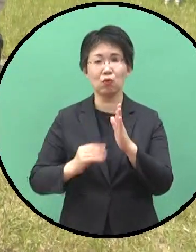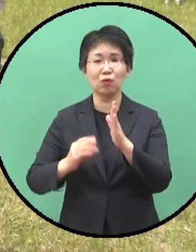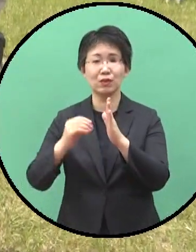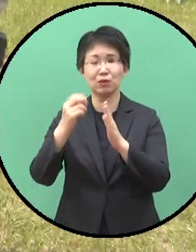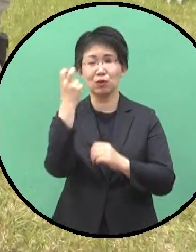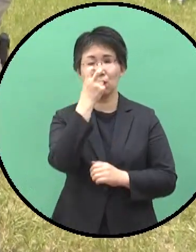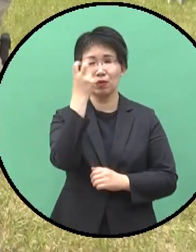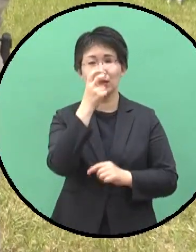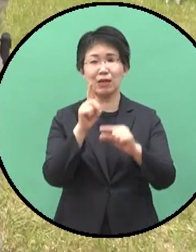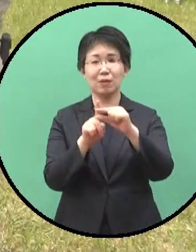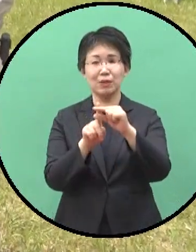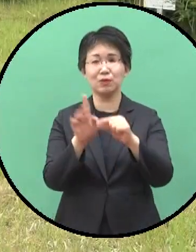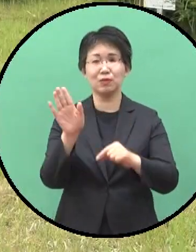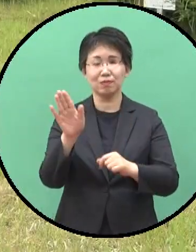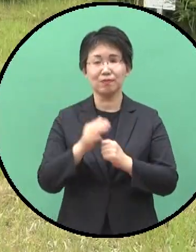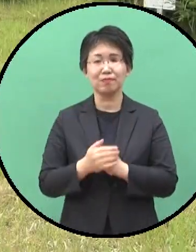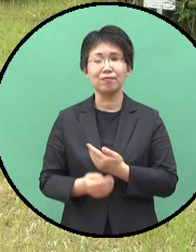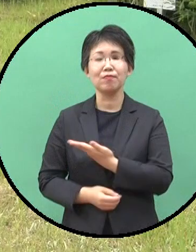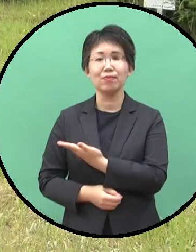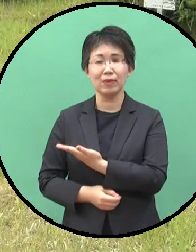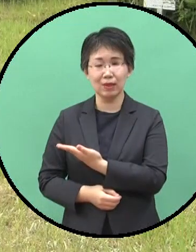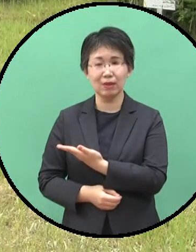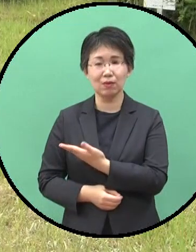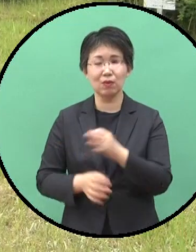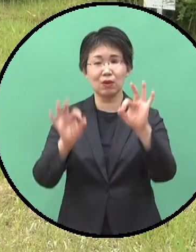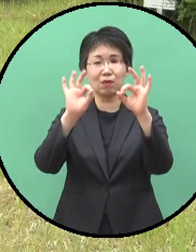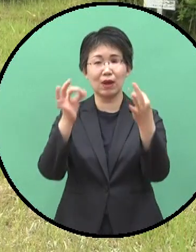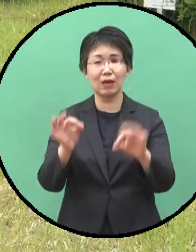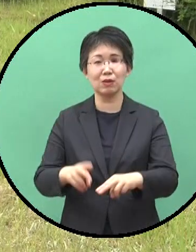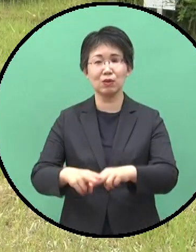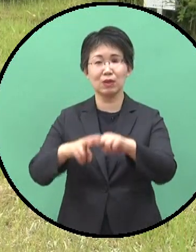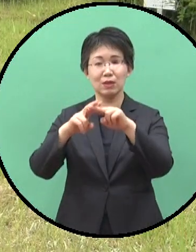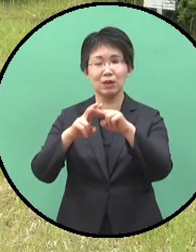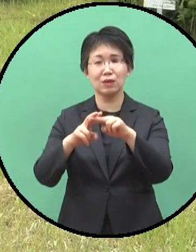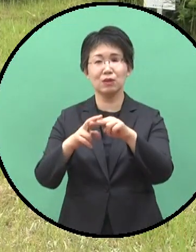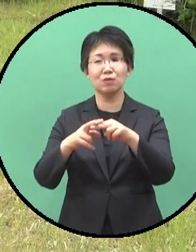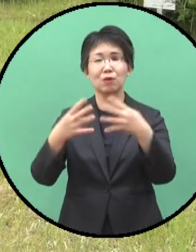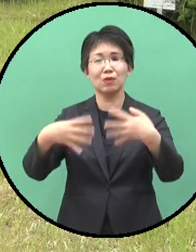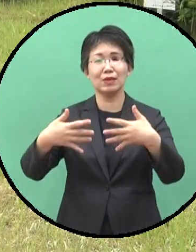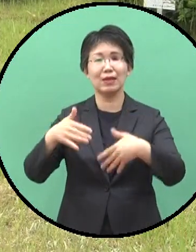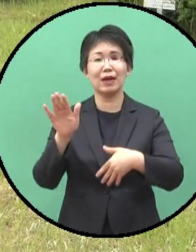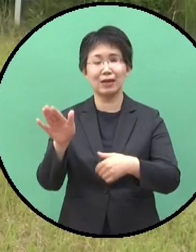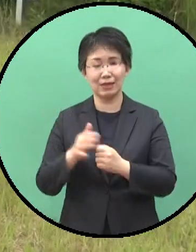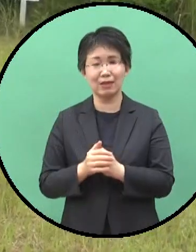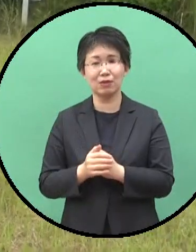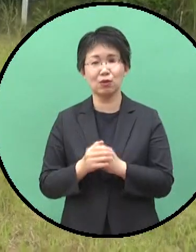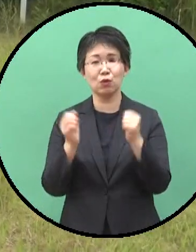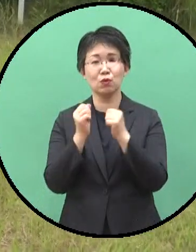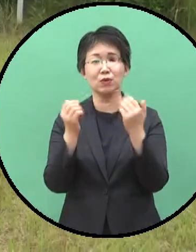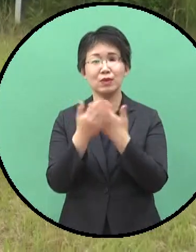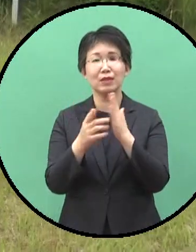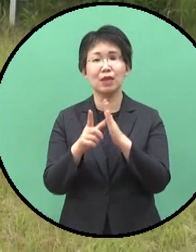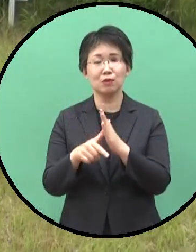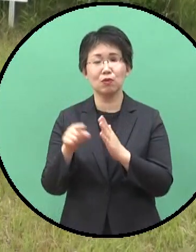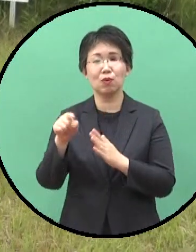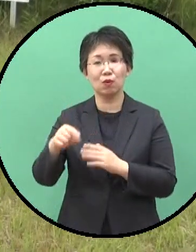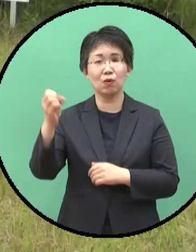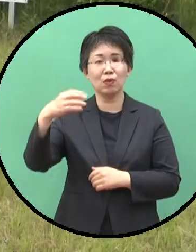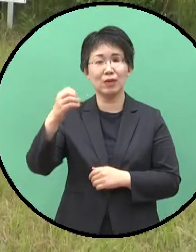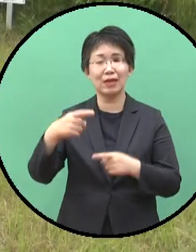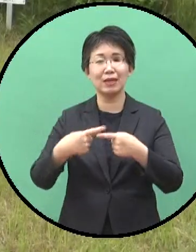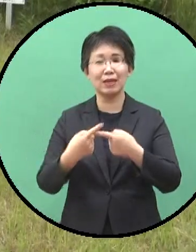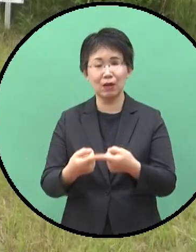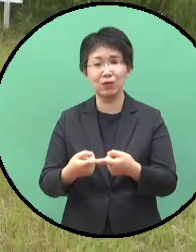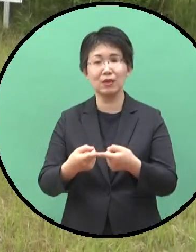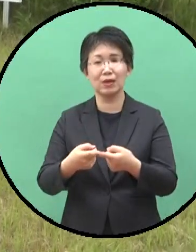ているという仕組みになります。こちら積雪計でして、雪が降る時期になると、こちら観測機器を電